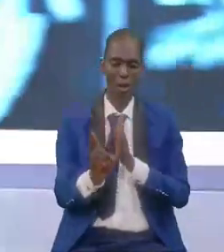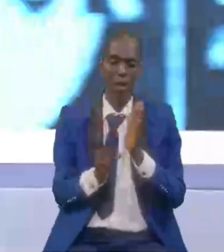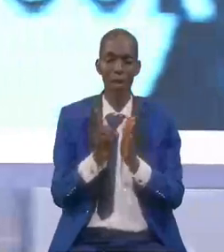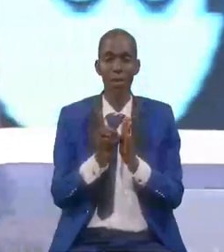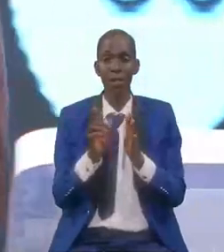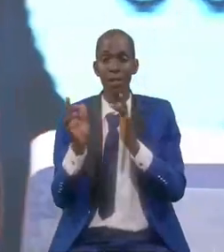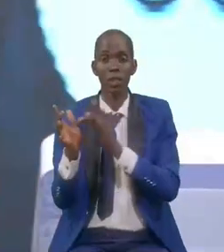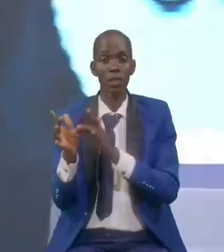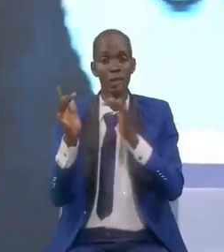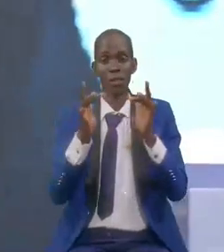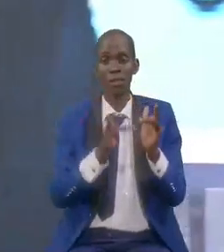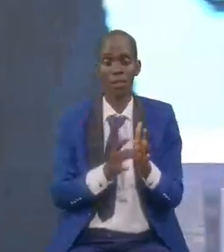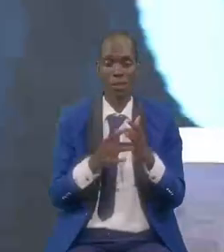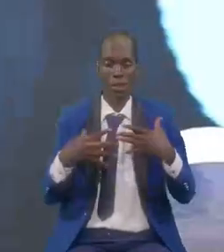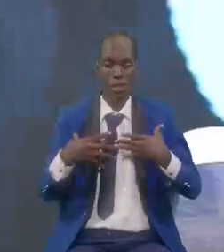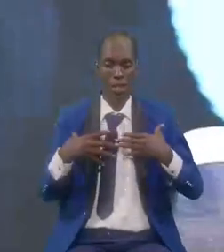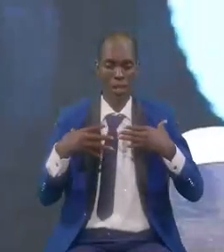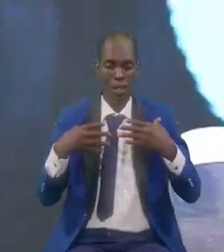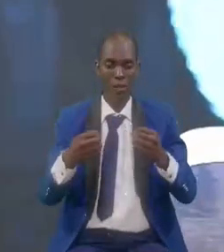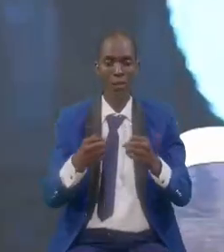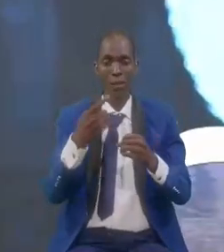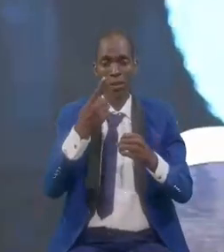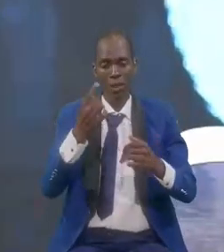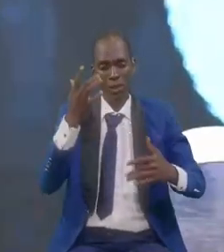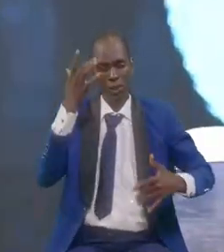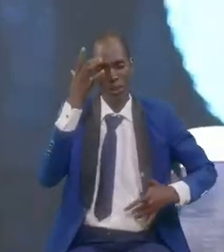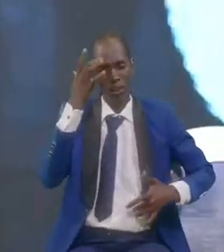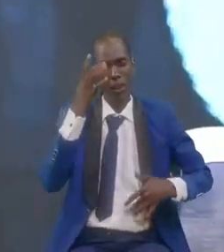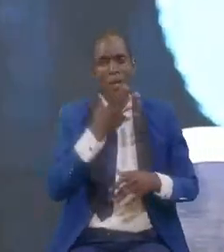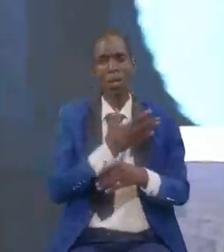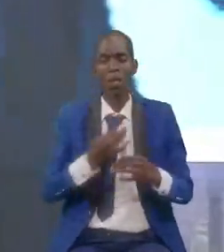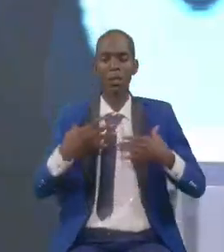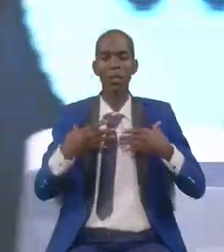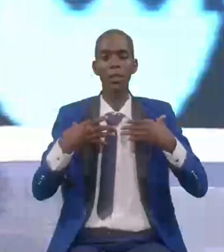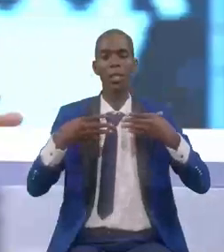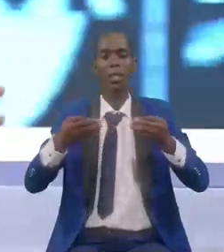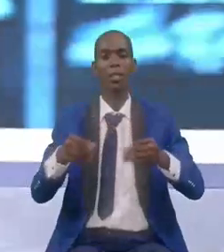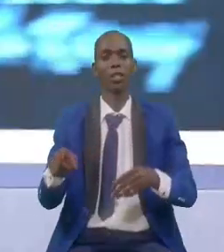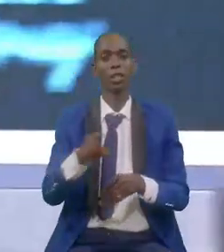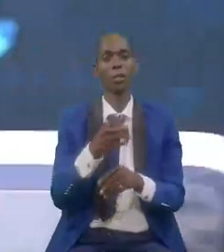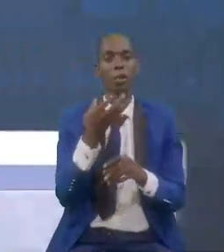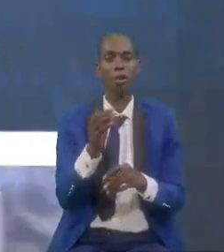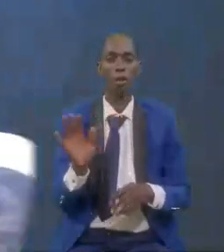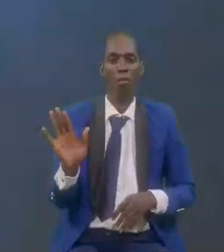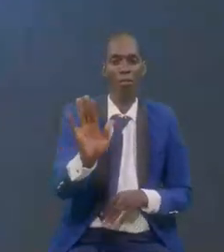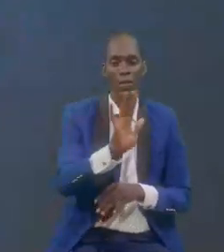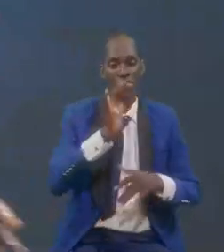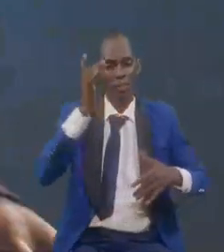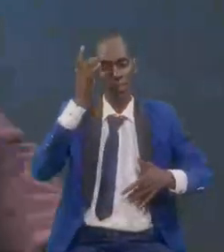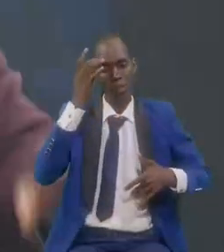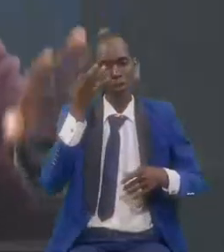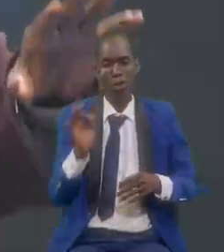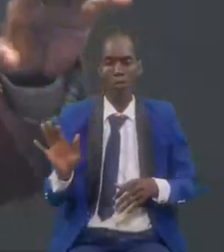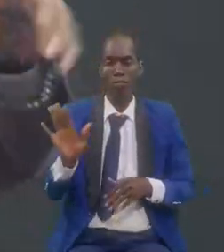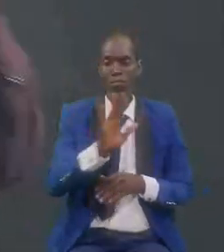même, Jésus guérit les malades et les guérit tous ceux qui étaient